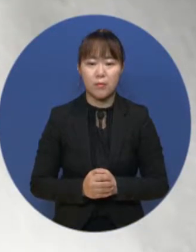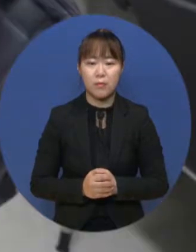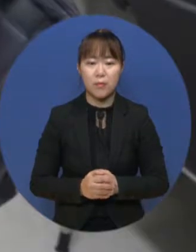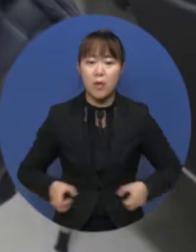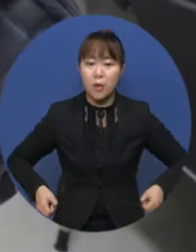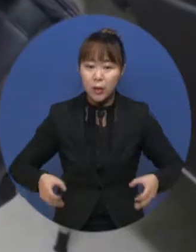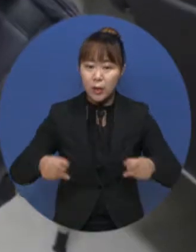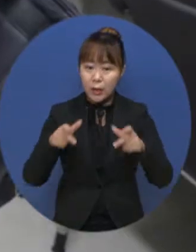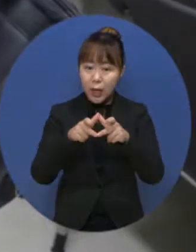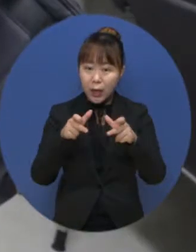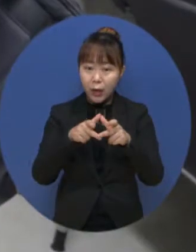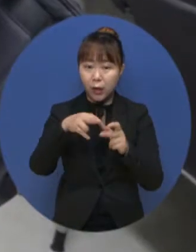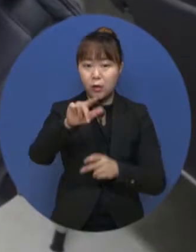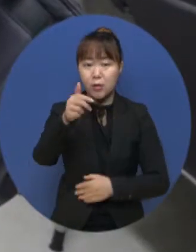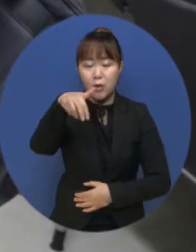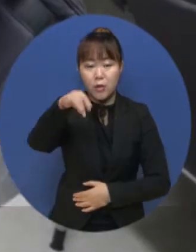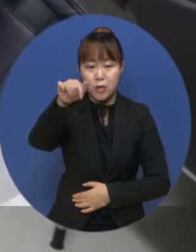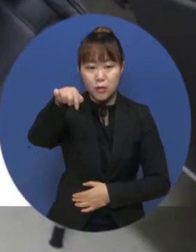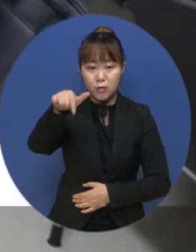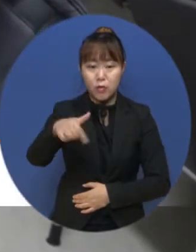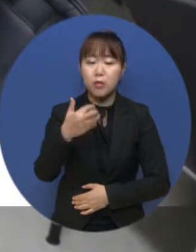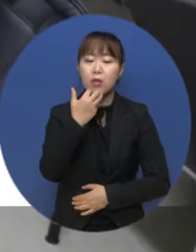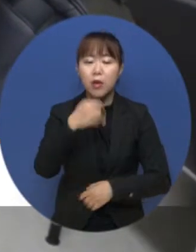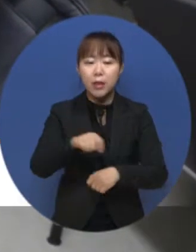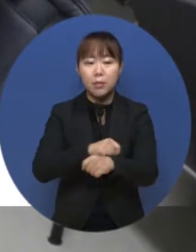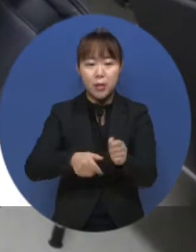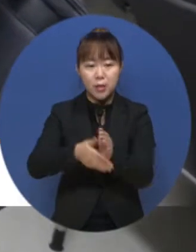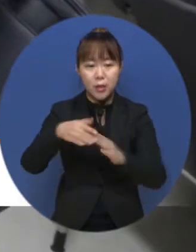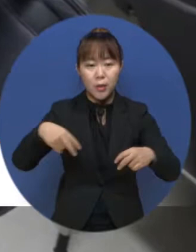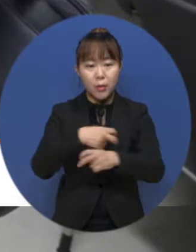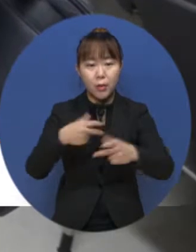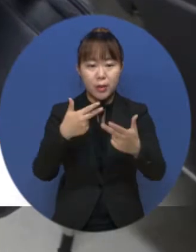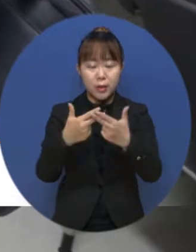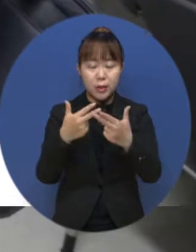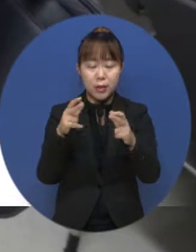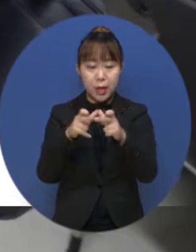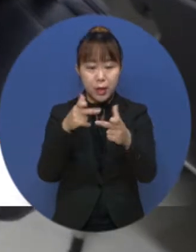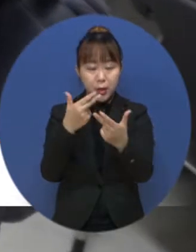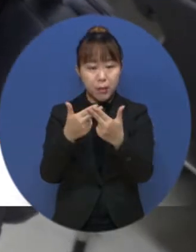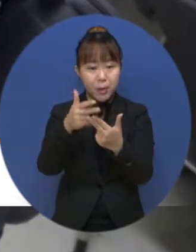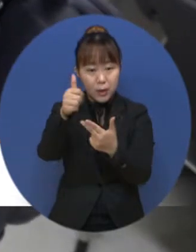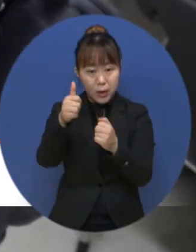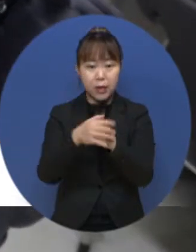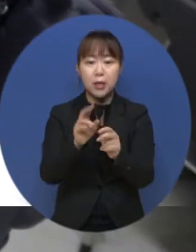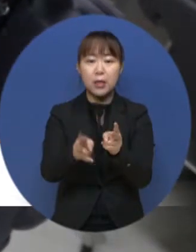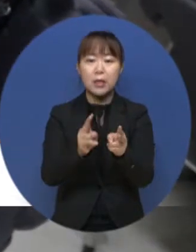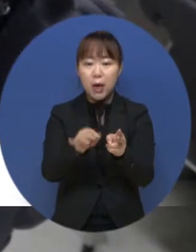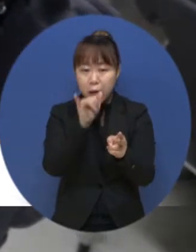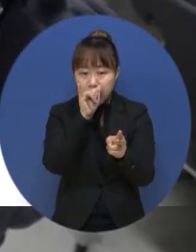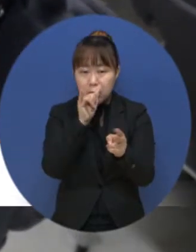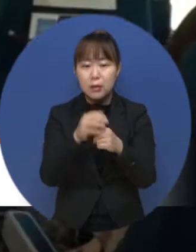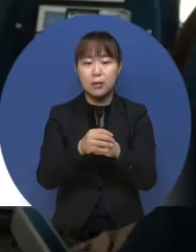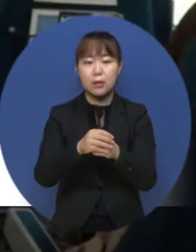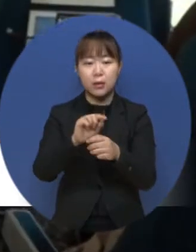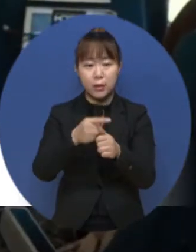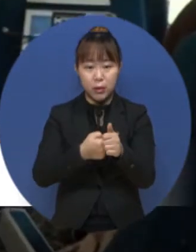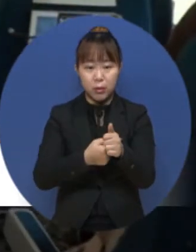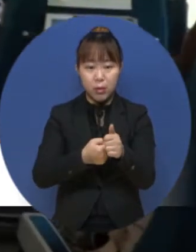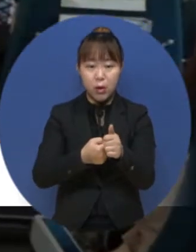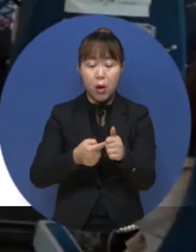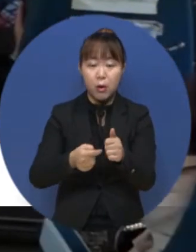휠체어 장애인 전치국 서울특별시 교통장애인협회장은 기차에 마련된 전동